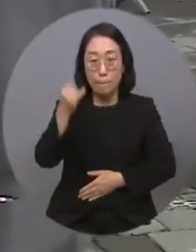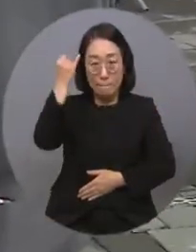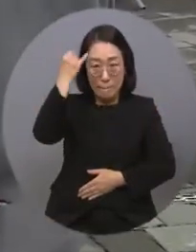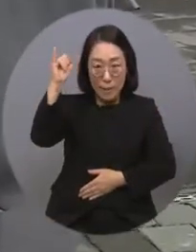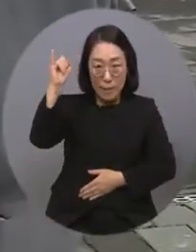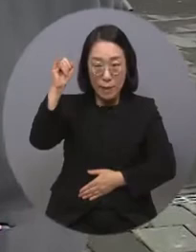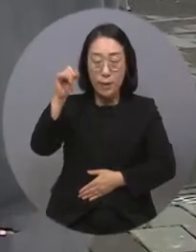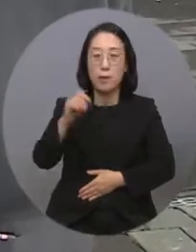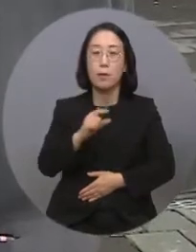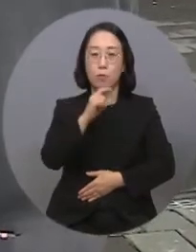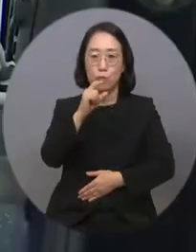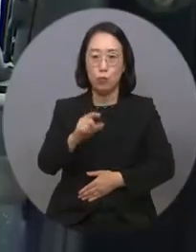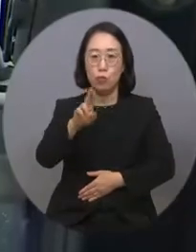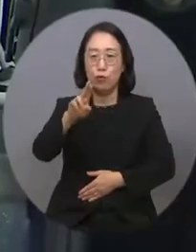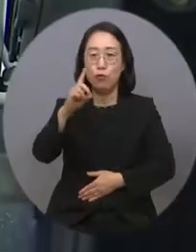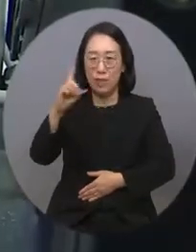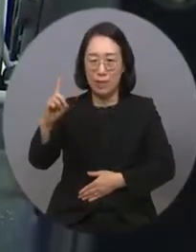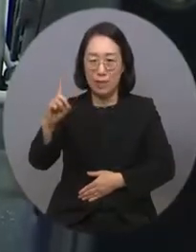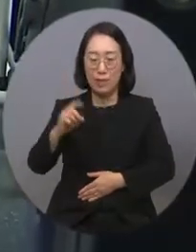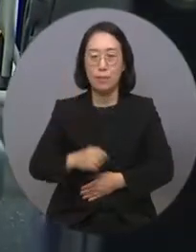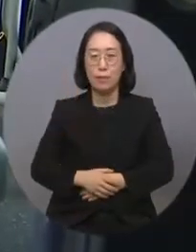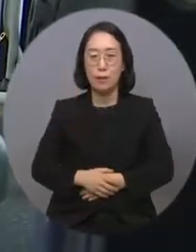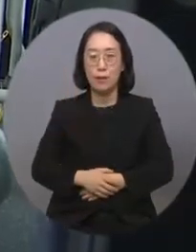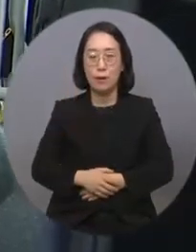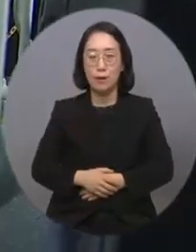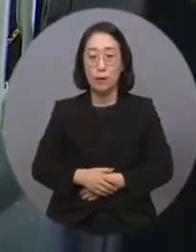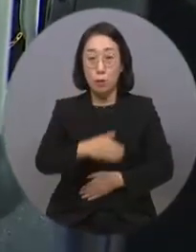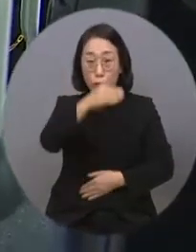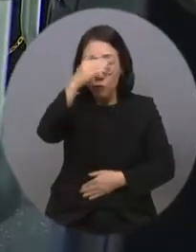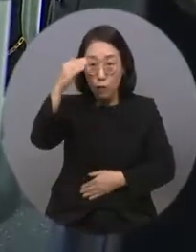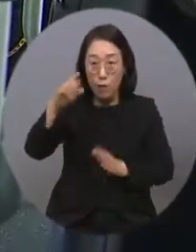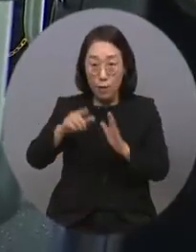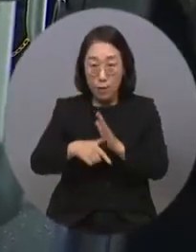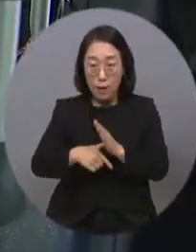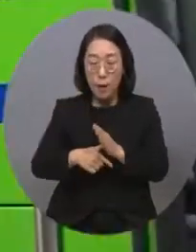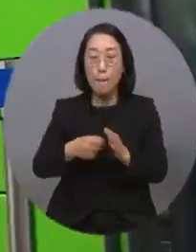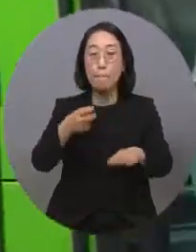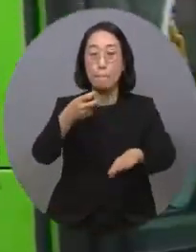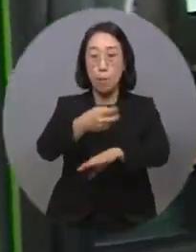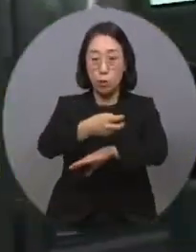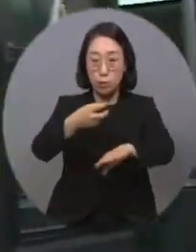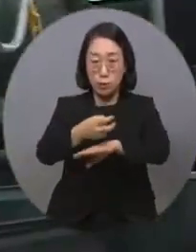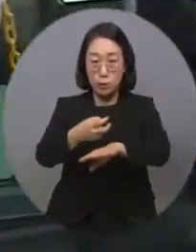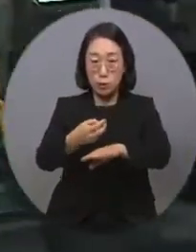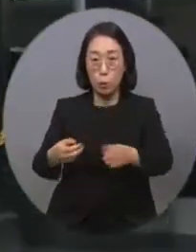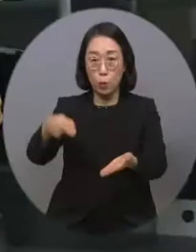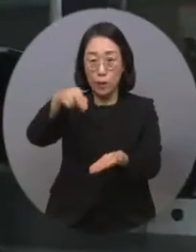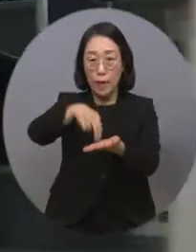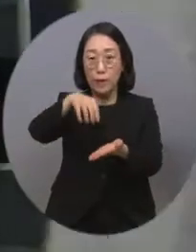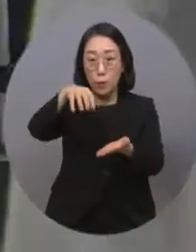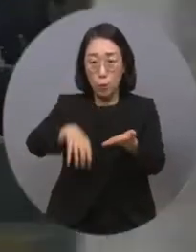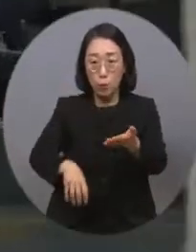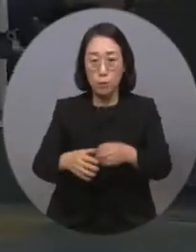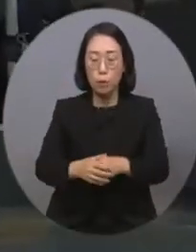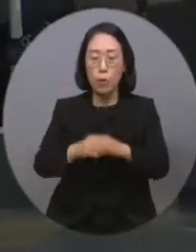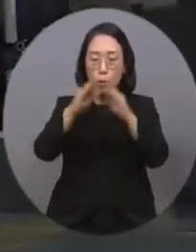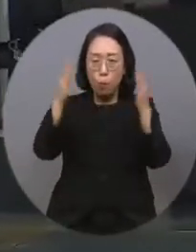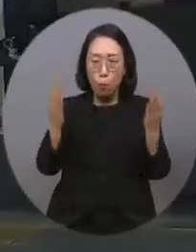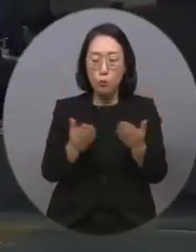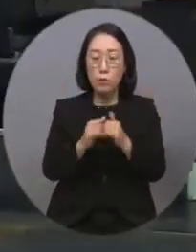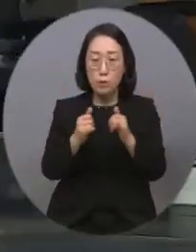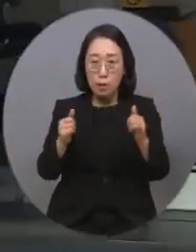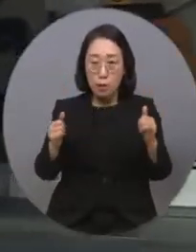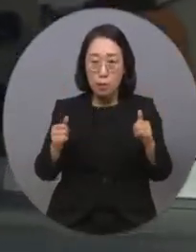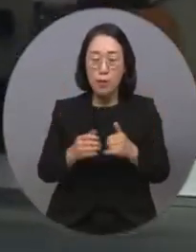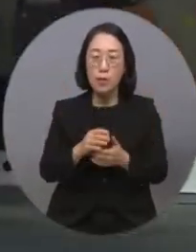디자인입니다 이번 전시에서는 쉽게 접할 수 있는 버스와 승강장의 소재로 일상에서 유니버설